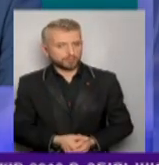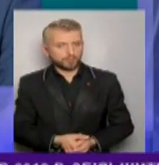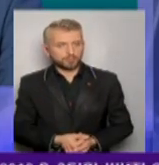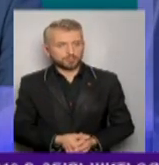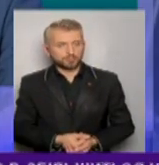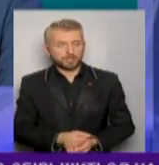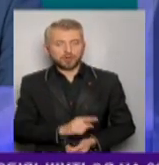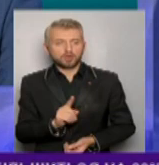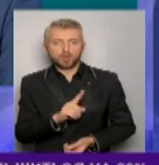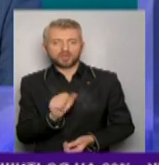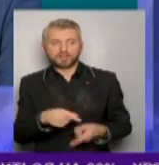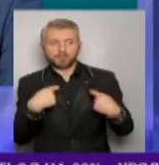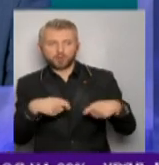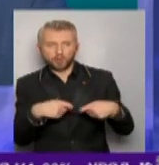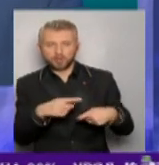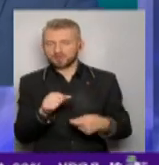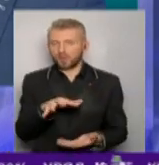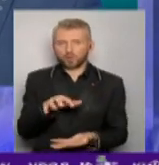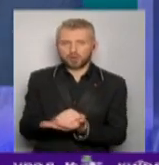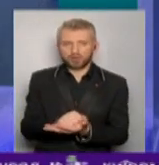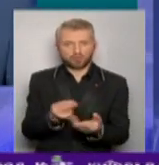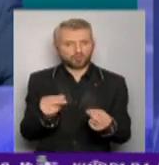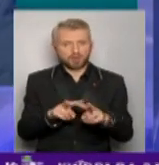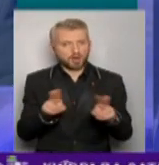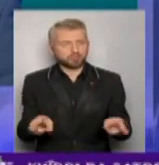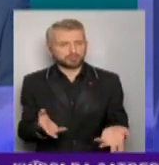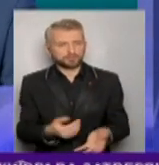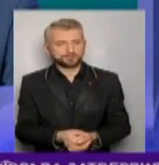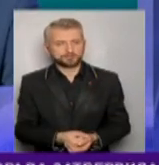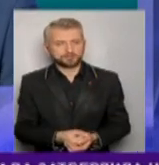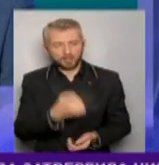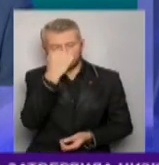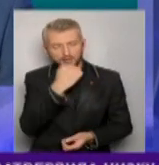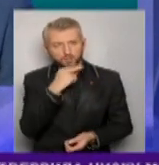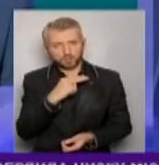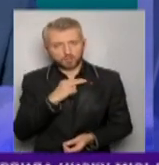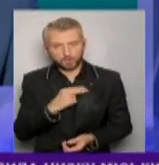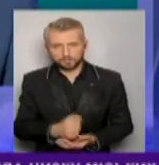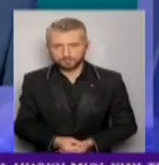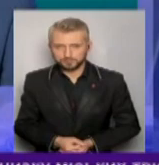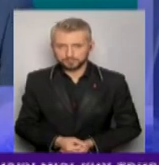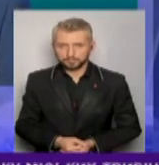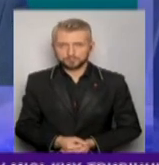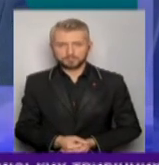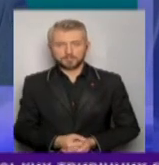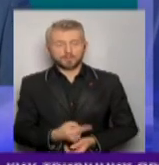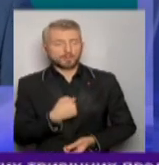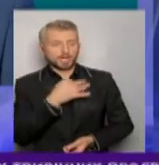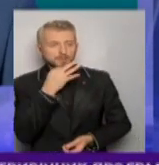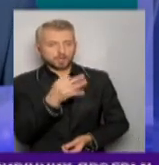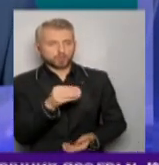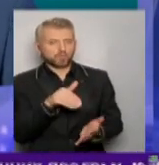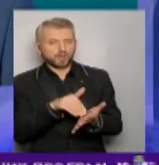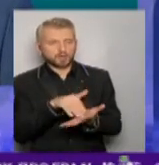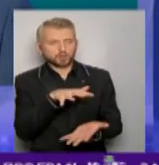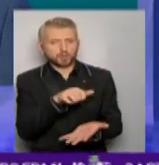Що за продаж, що за оренду можна однаково. Дякую за увагу. Ну, я скажу, зрозуміло. Що вартість